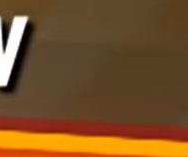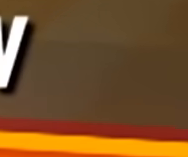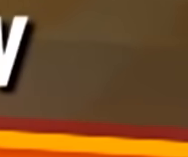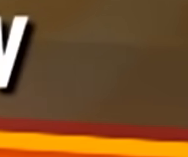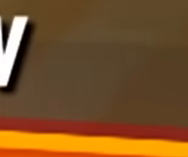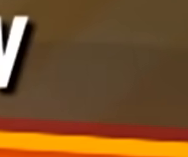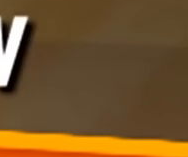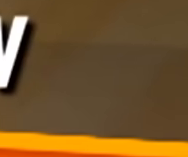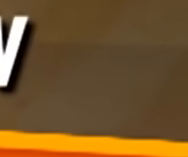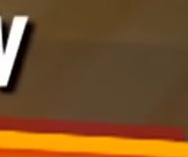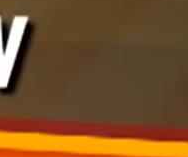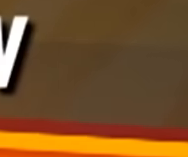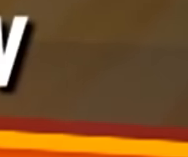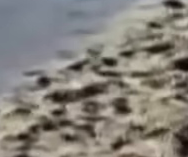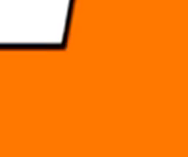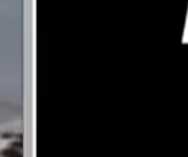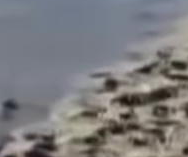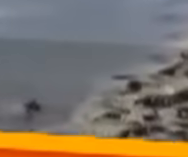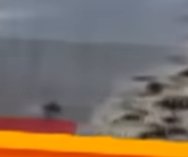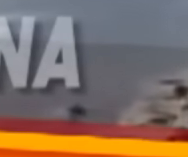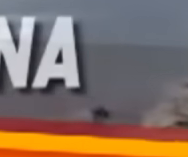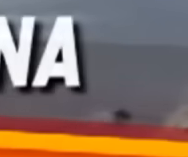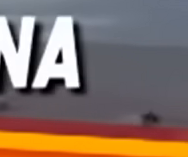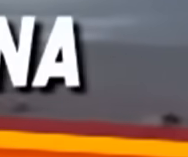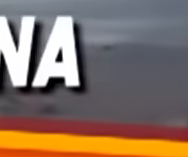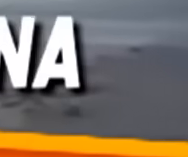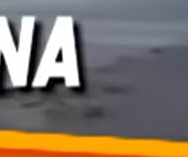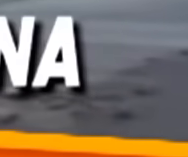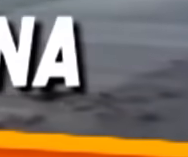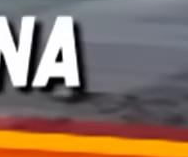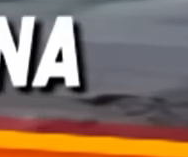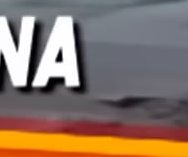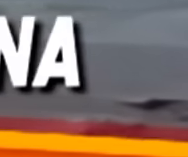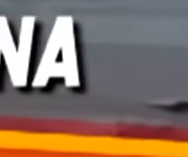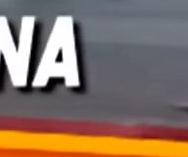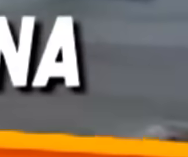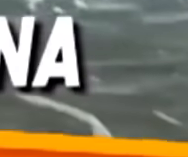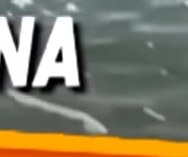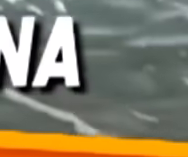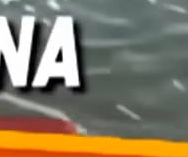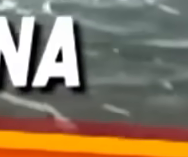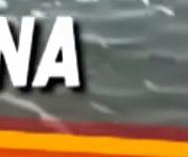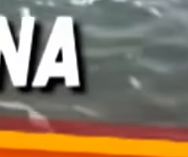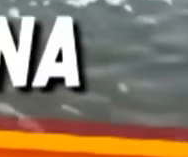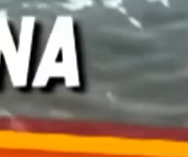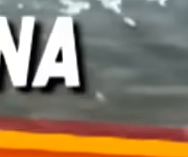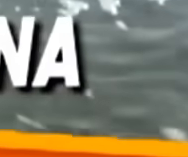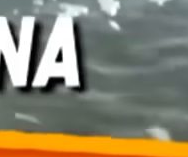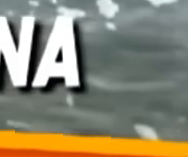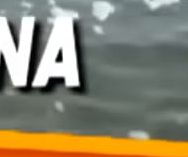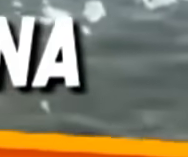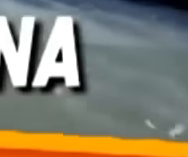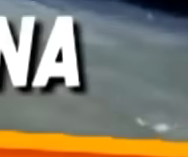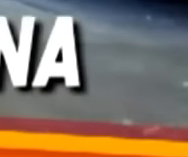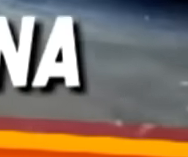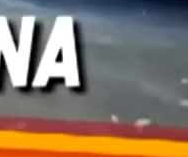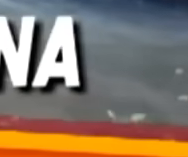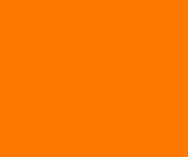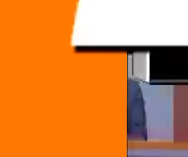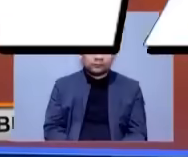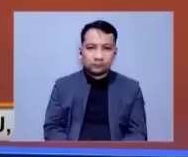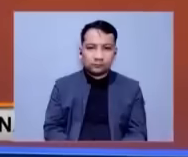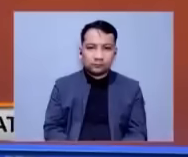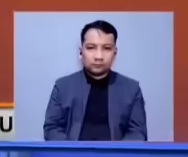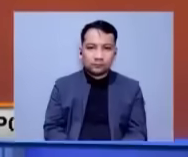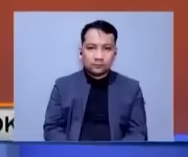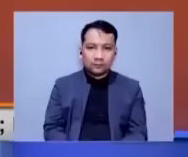o supplier daw ng shop. At higit 100 balyena stranded sa Dalampasigan sa Australia.